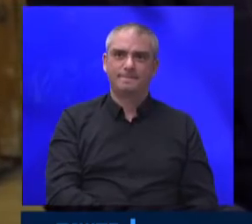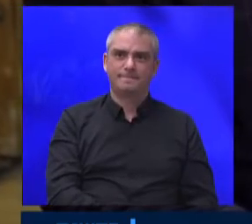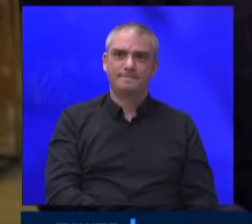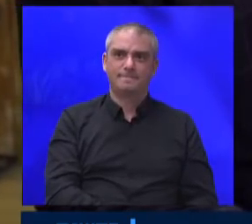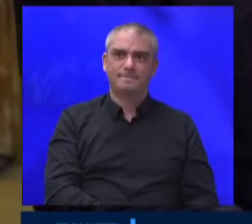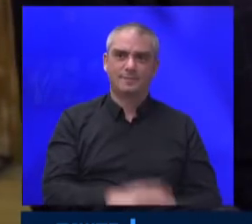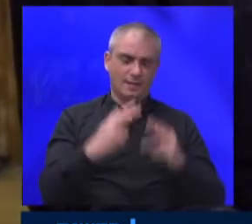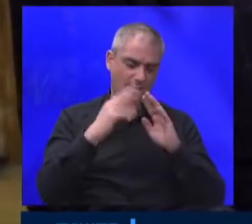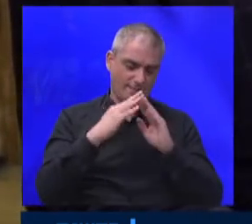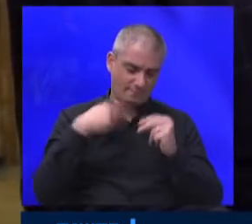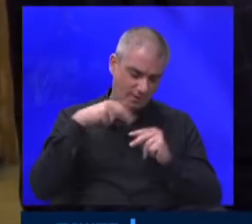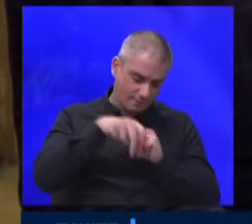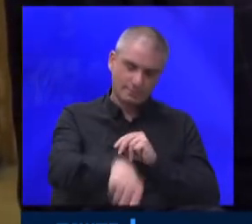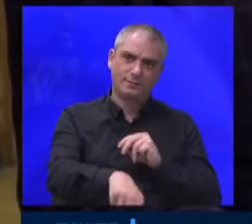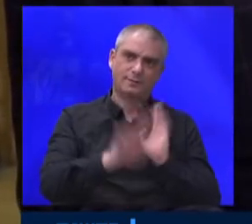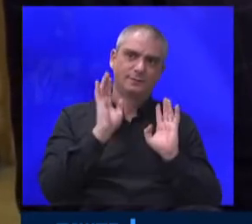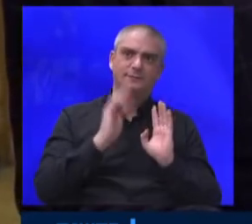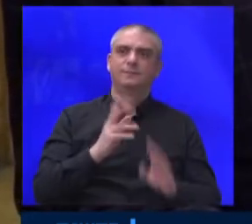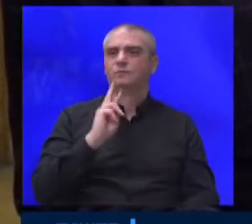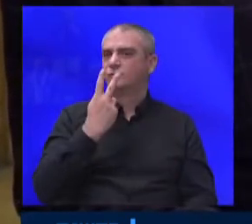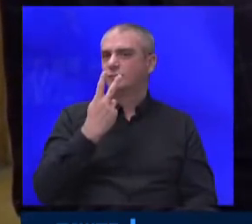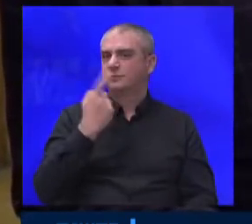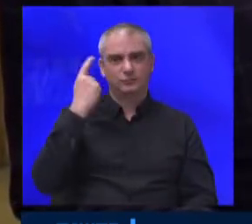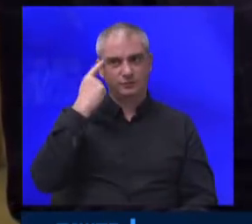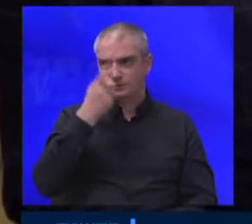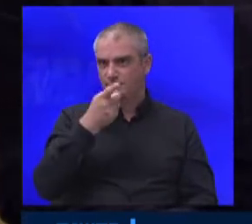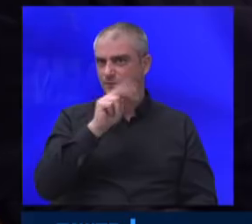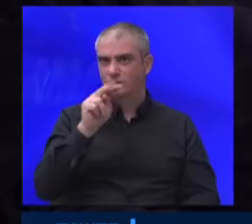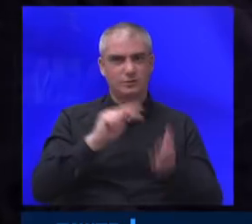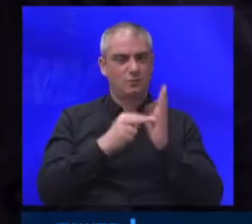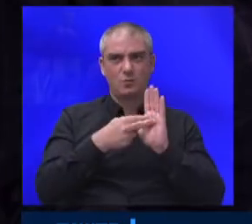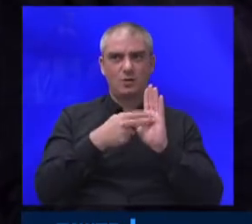אז... אבל שוב, אני חושב שהעניין הפוליטי שהוא הכרחי,